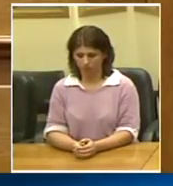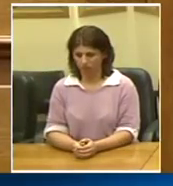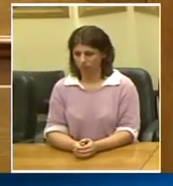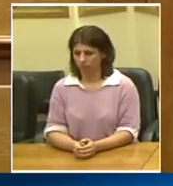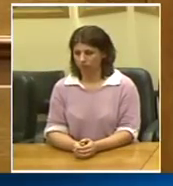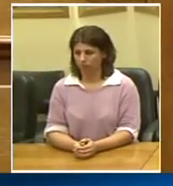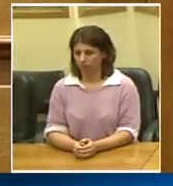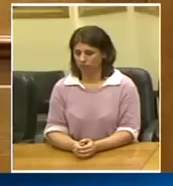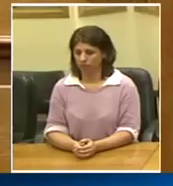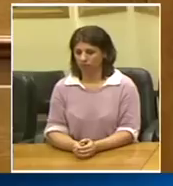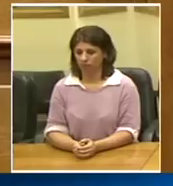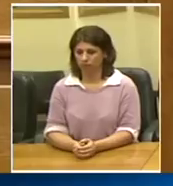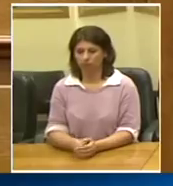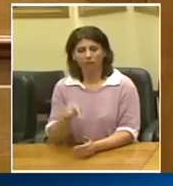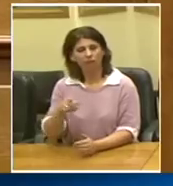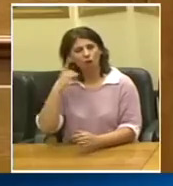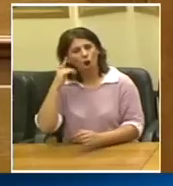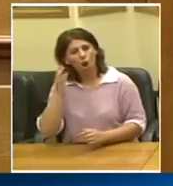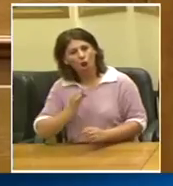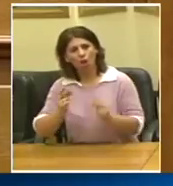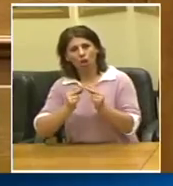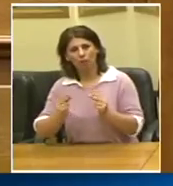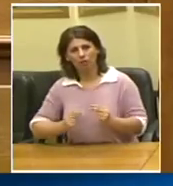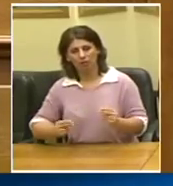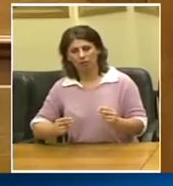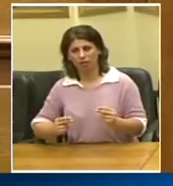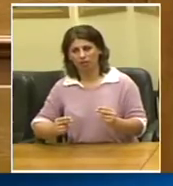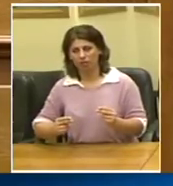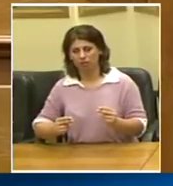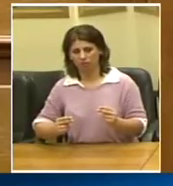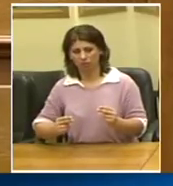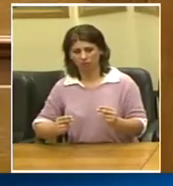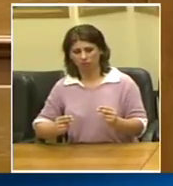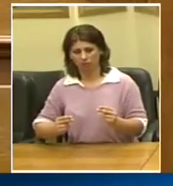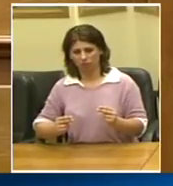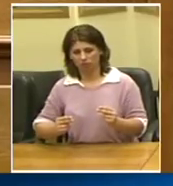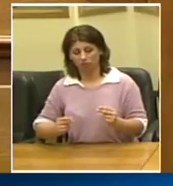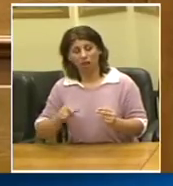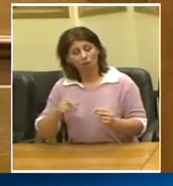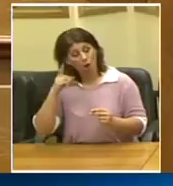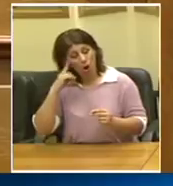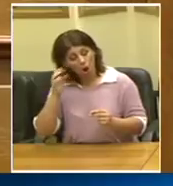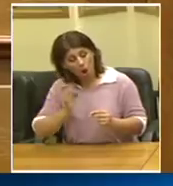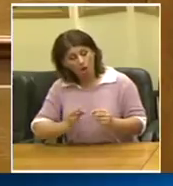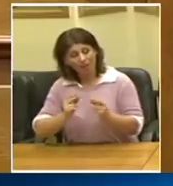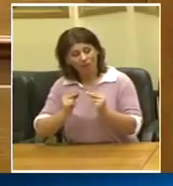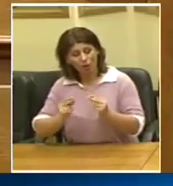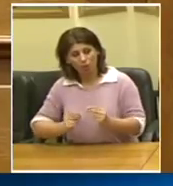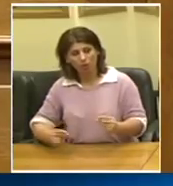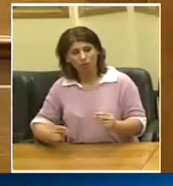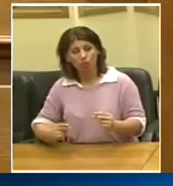Είναι η λογική συνέπεια του γεγονότος, κυρία μου, δεν τρέπομαι καθόλου. Είναι η λογική συνέπεια